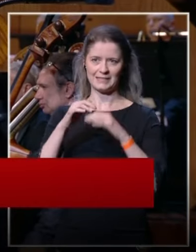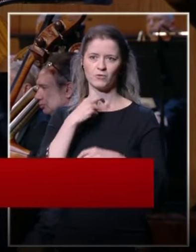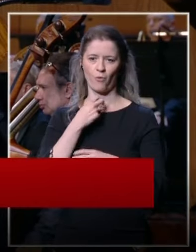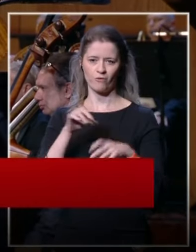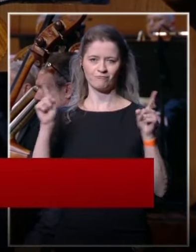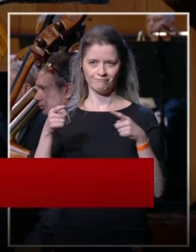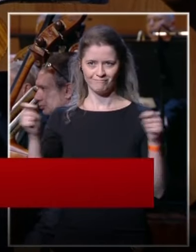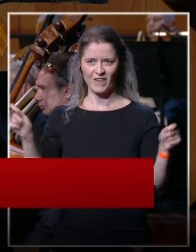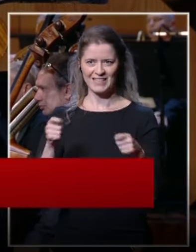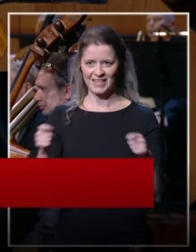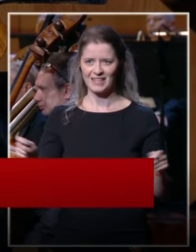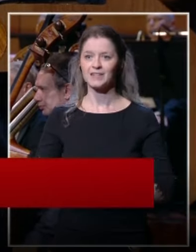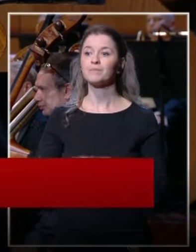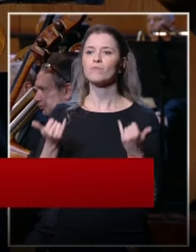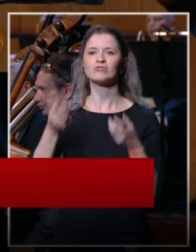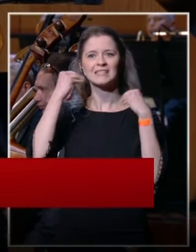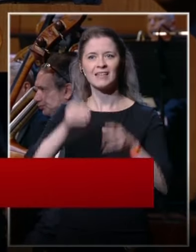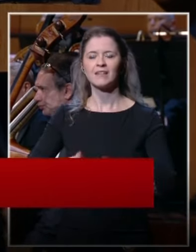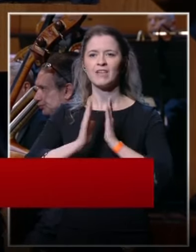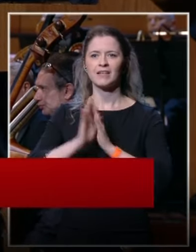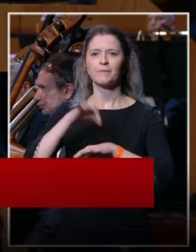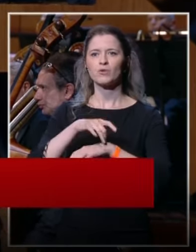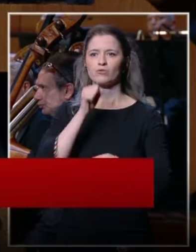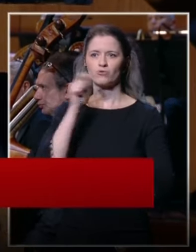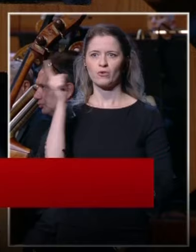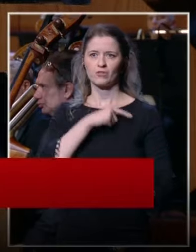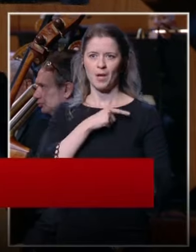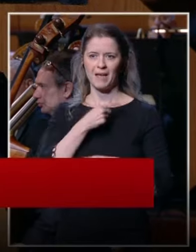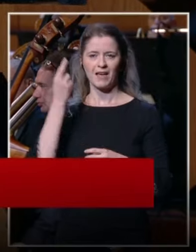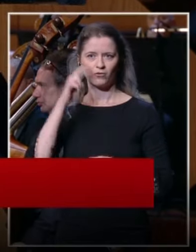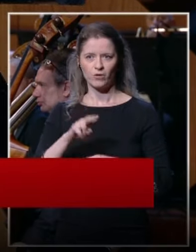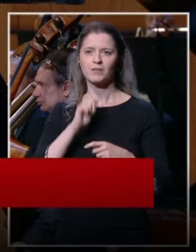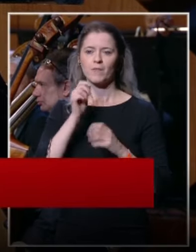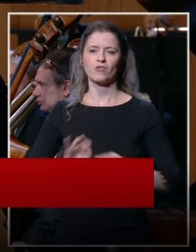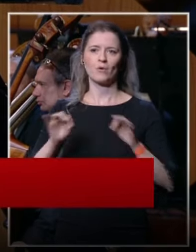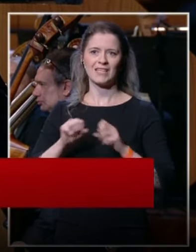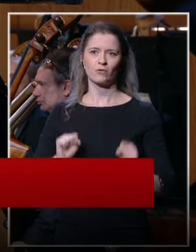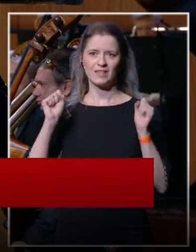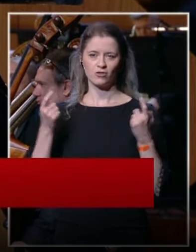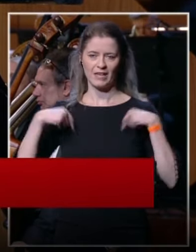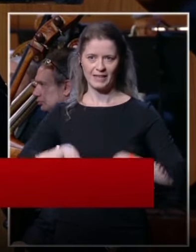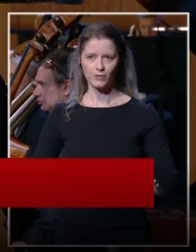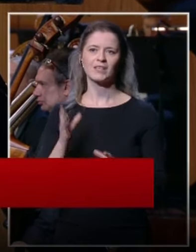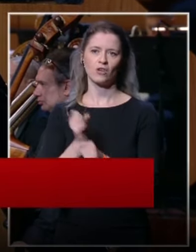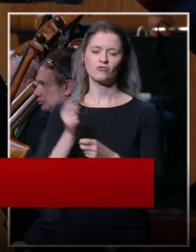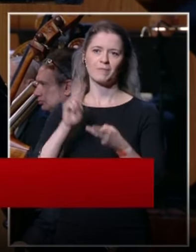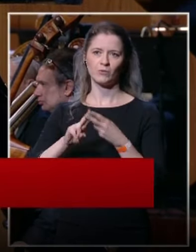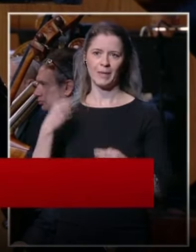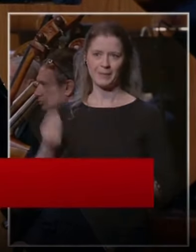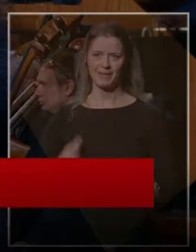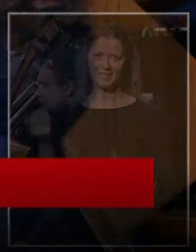És most tisztelettel felkérem dr. Sulyog Tamás urat, Magyarország köztársasági elnökét. Tartsa meg ünnepi beszédét.